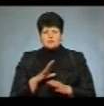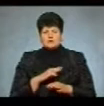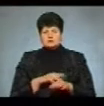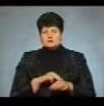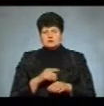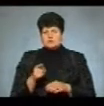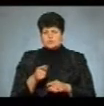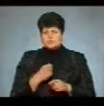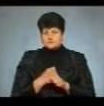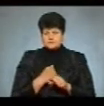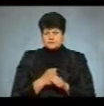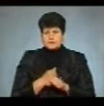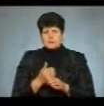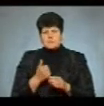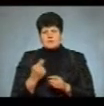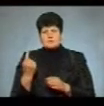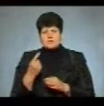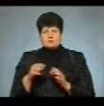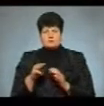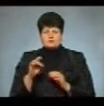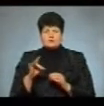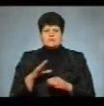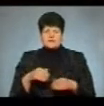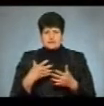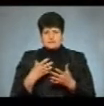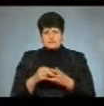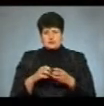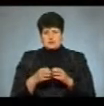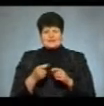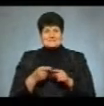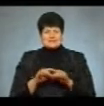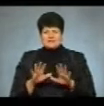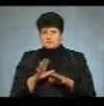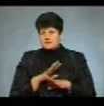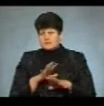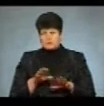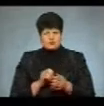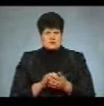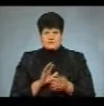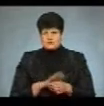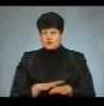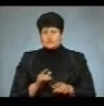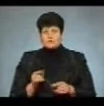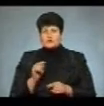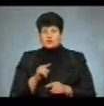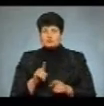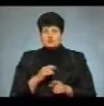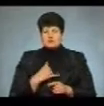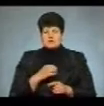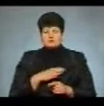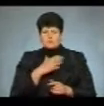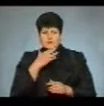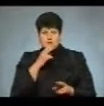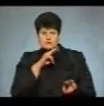Тернопільщини перед першим туром, вона дала свої результати. Таких випадків не було зафіксовано. При тому, що в нас було багато